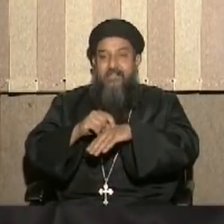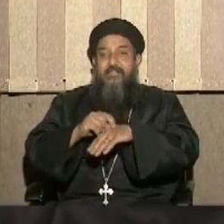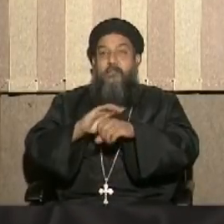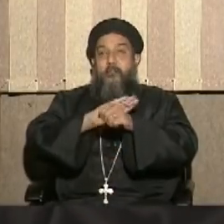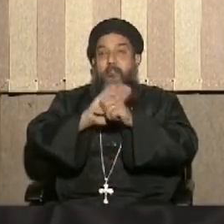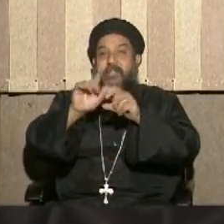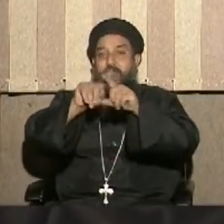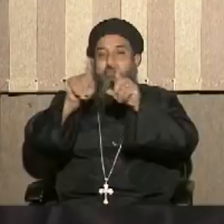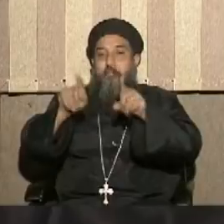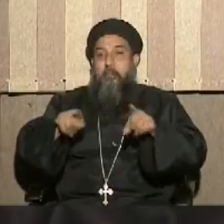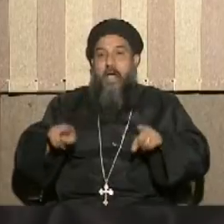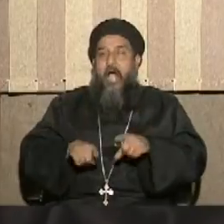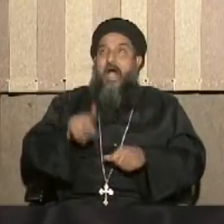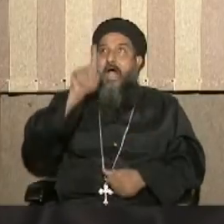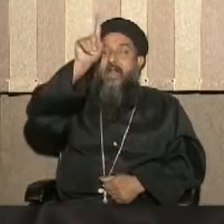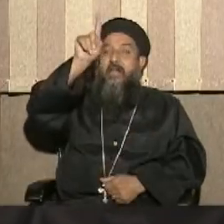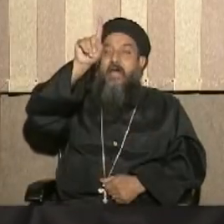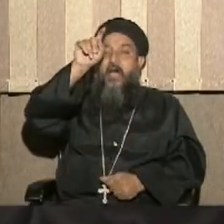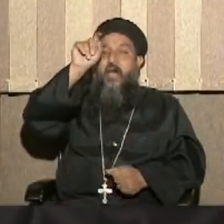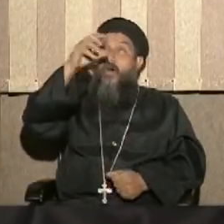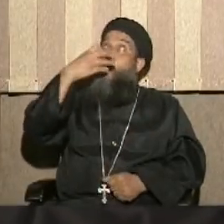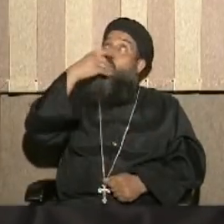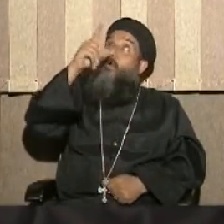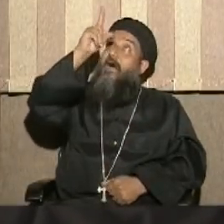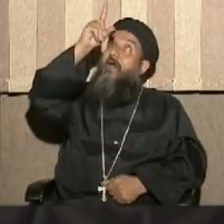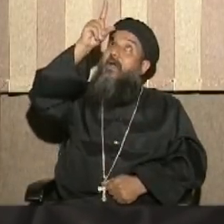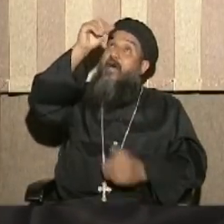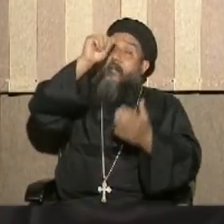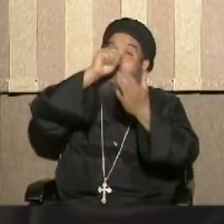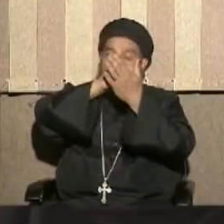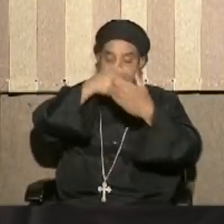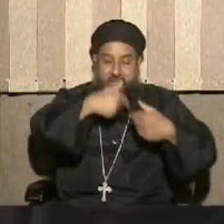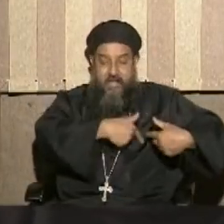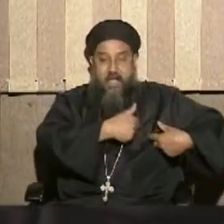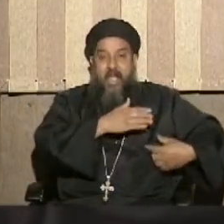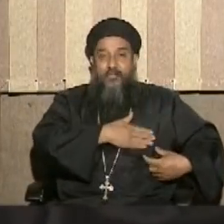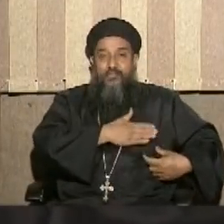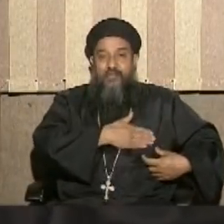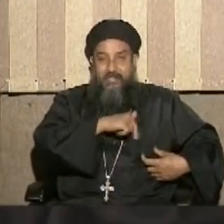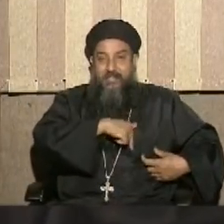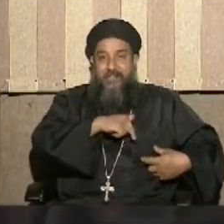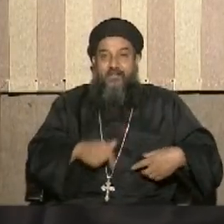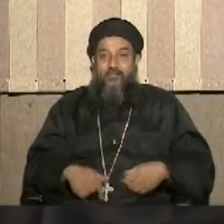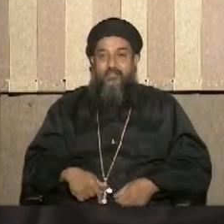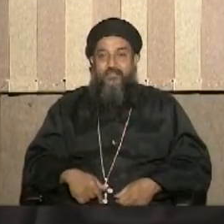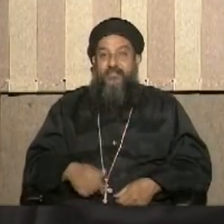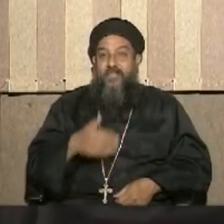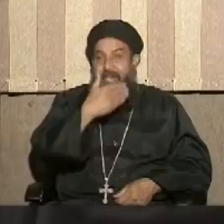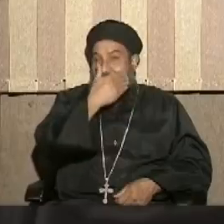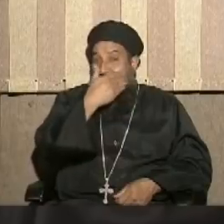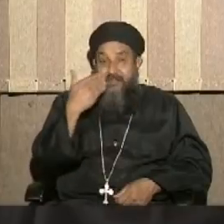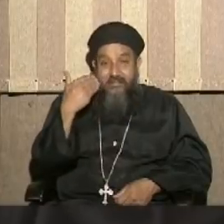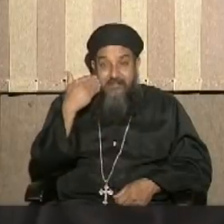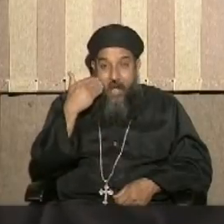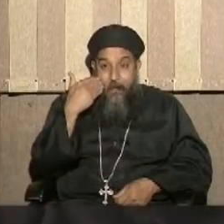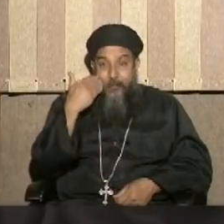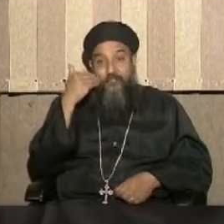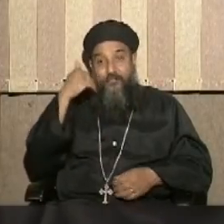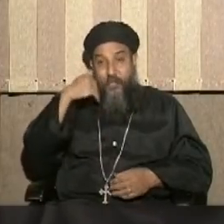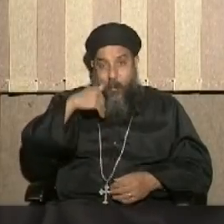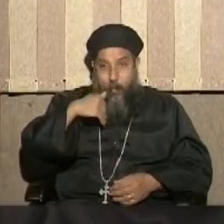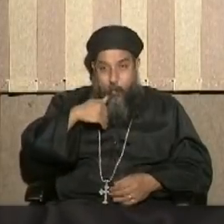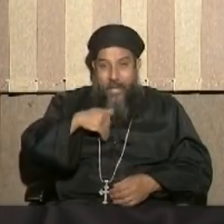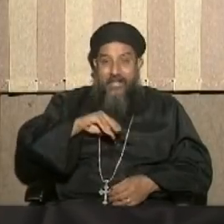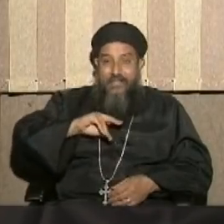الله وروح الله ساكن فيه. النسك في المسيحيه هو اخضاع